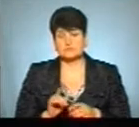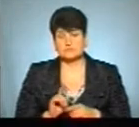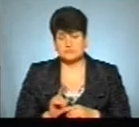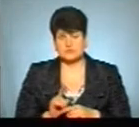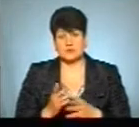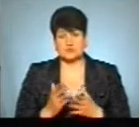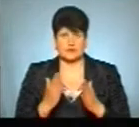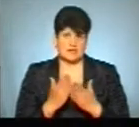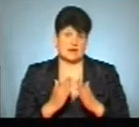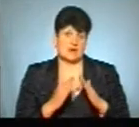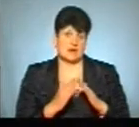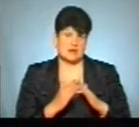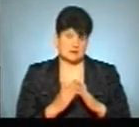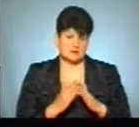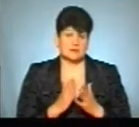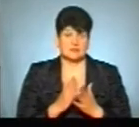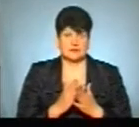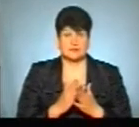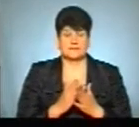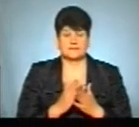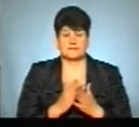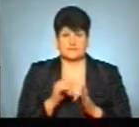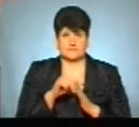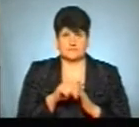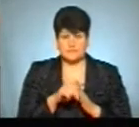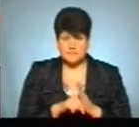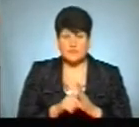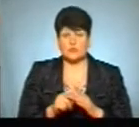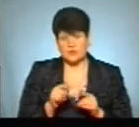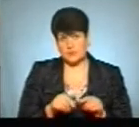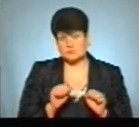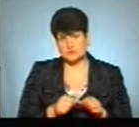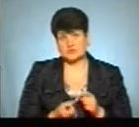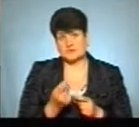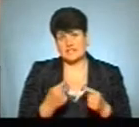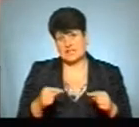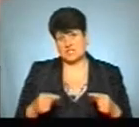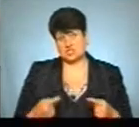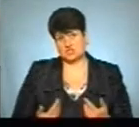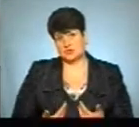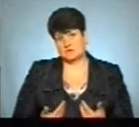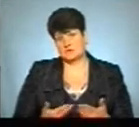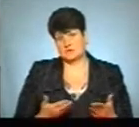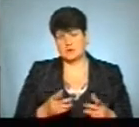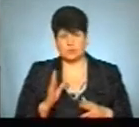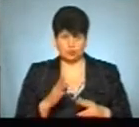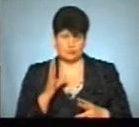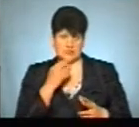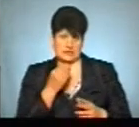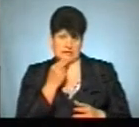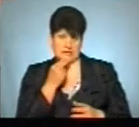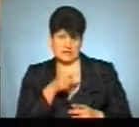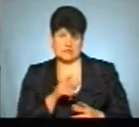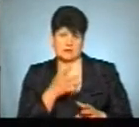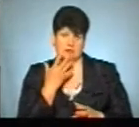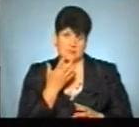є хата, ну, умовно кажучи, середовище, да, то в такому середовищі з'являються інші мешканці, які його і будуть їсти, і там будуть від